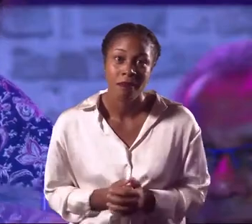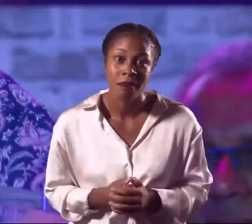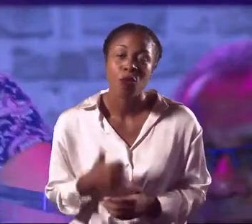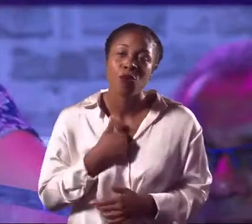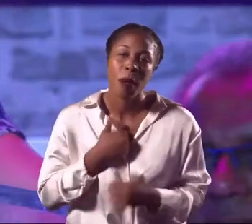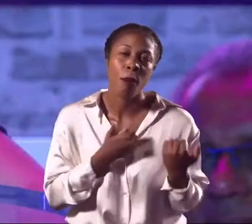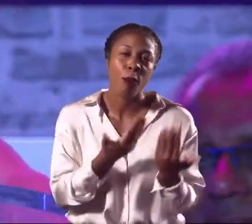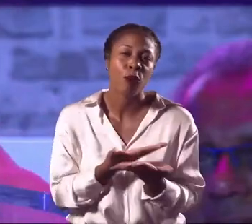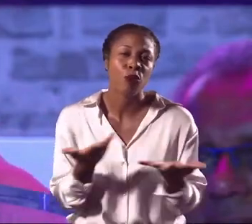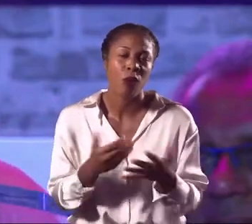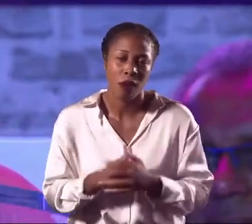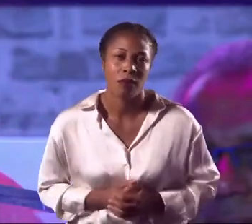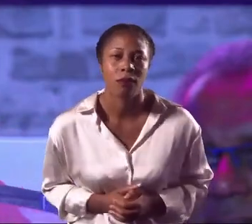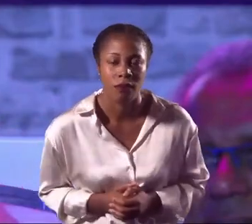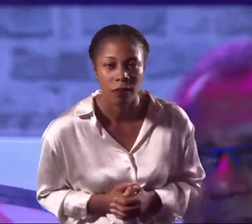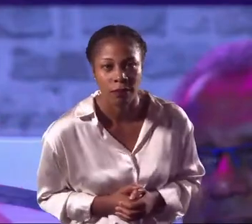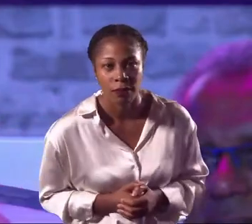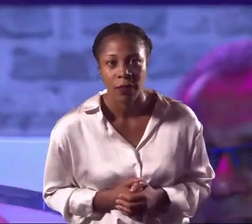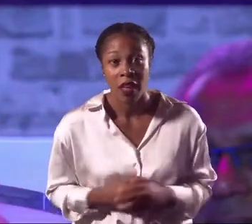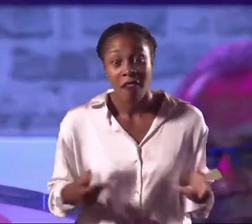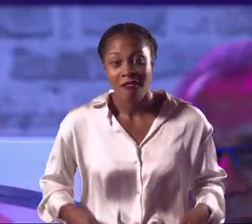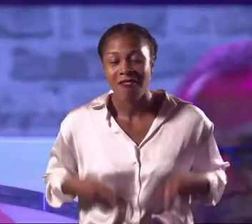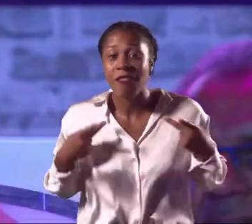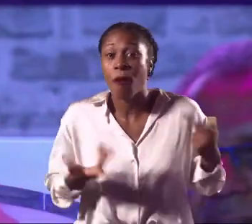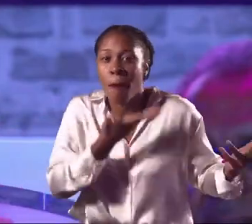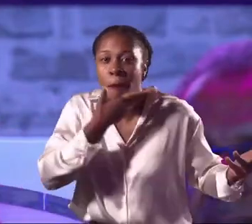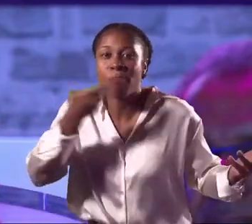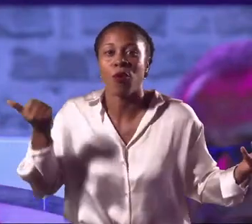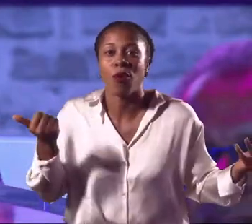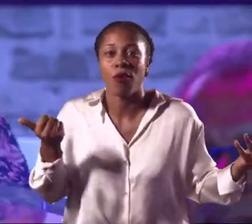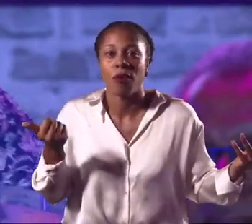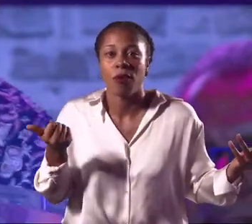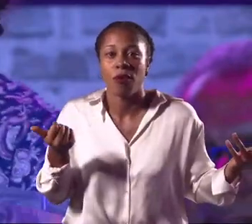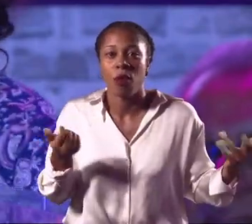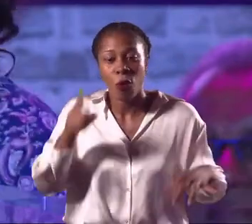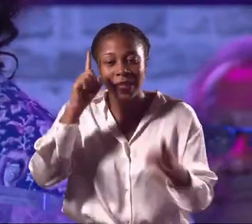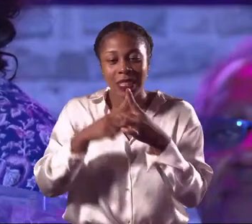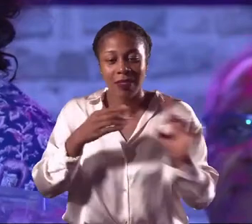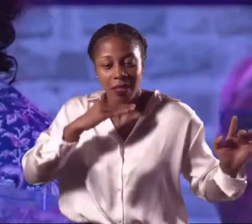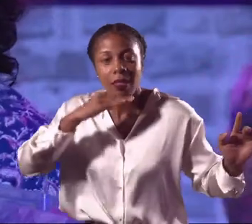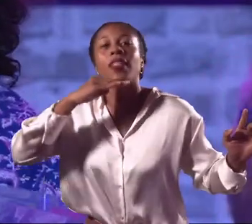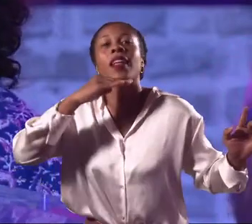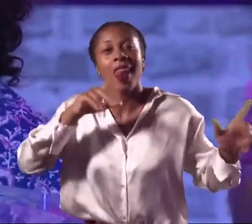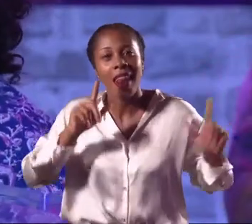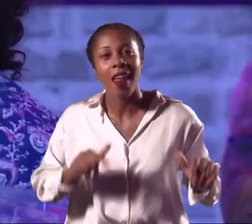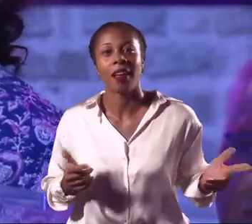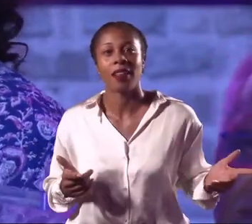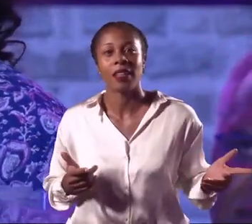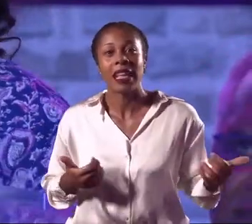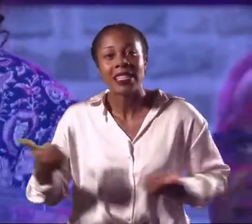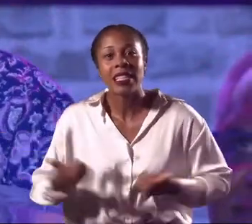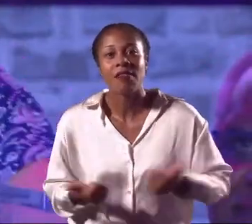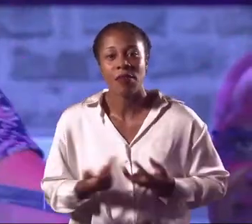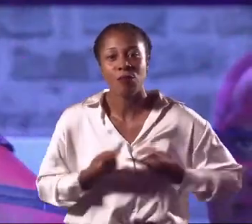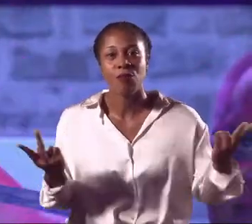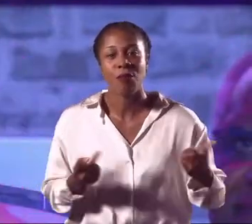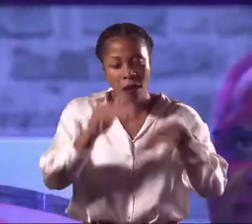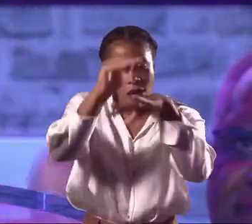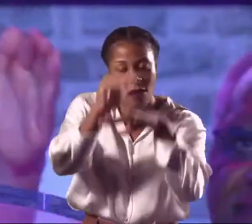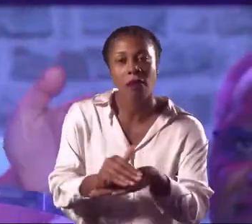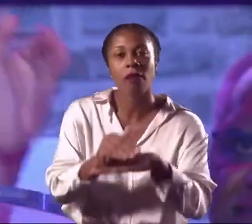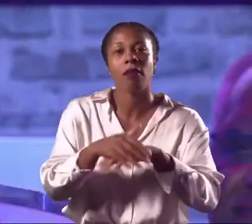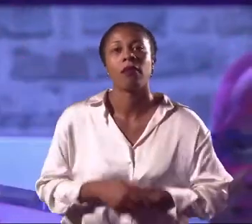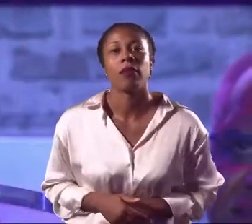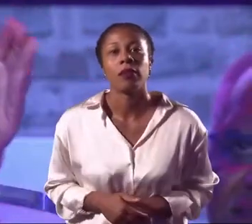permet de vivre mieux, celle qui permet de retrouver sa dignité, celle qui permet de défendre ses services publics, celle qui